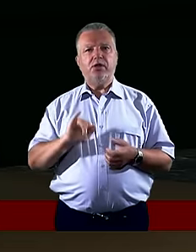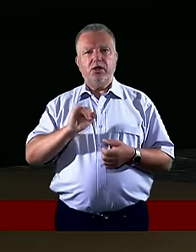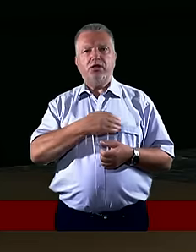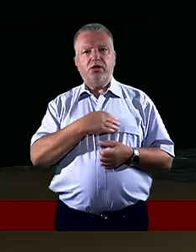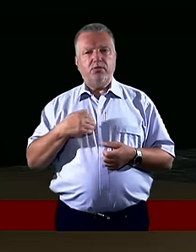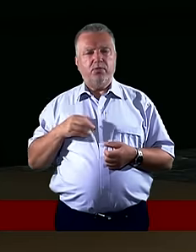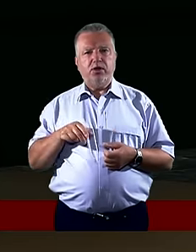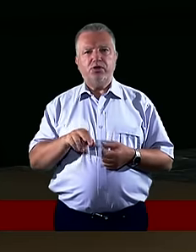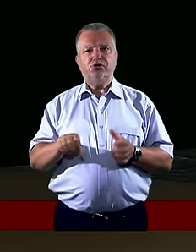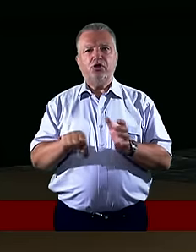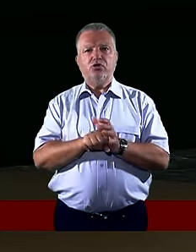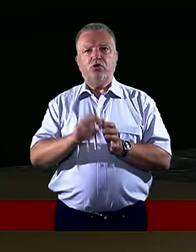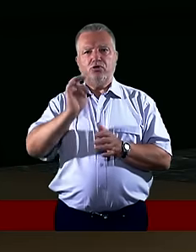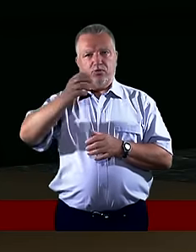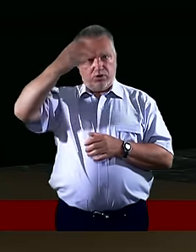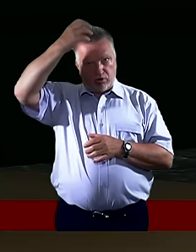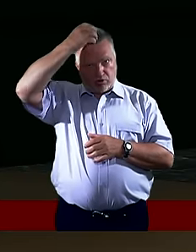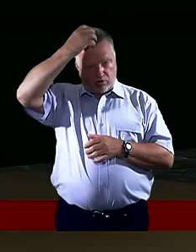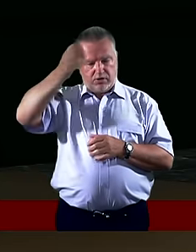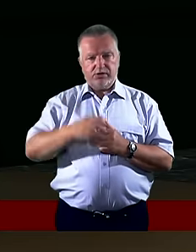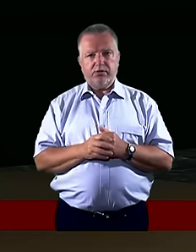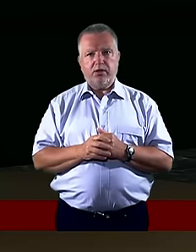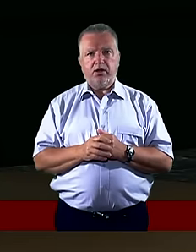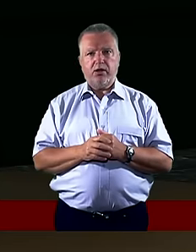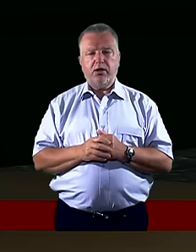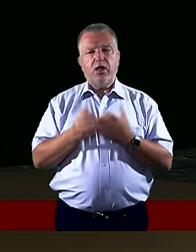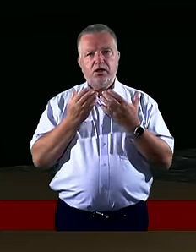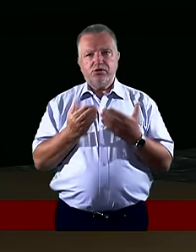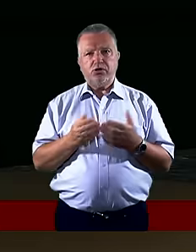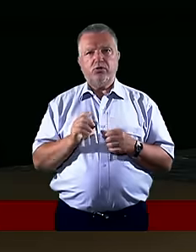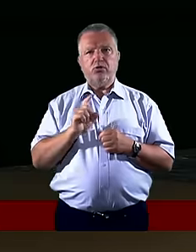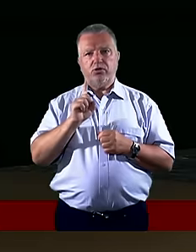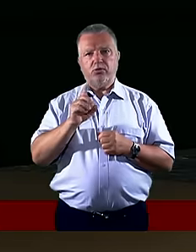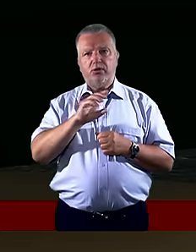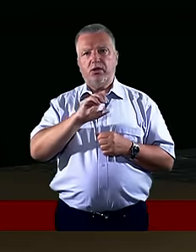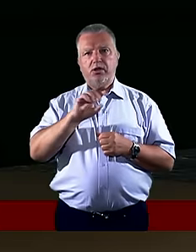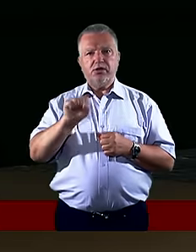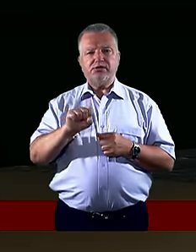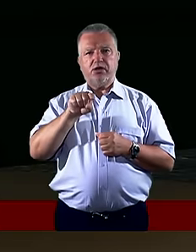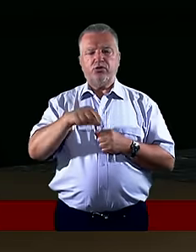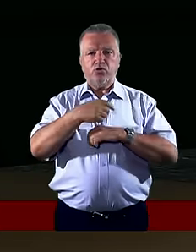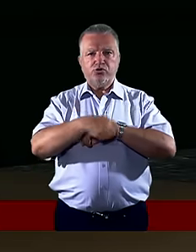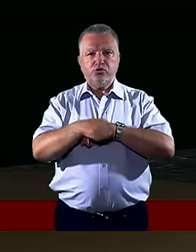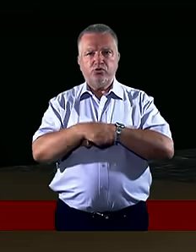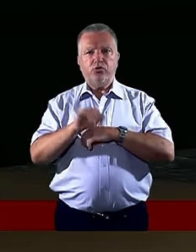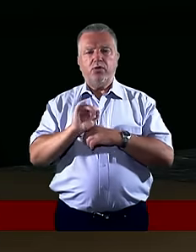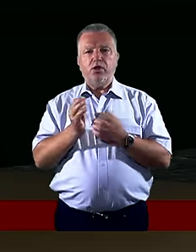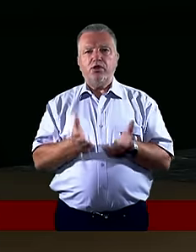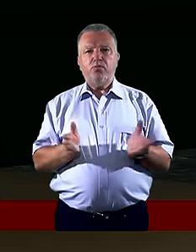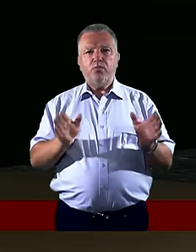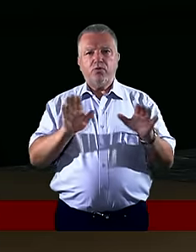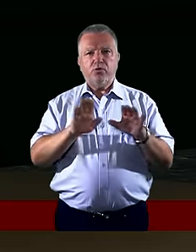chcemy i my iść do Twojego Królestwa. Dziękuję Ci za to